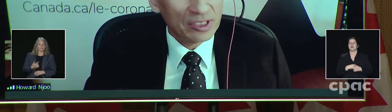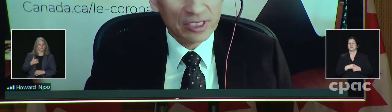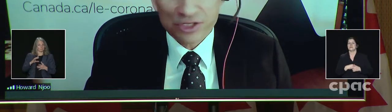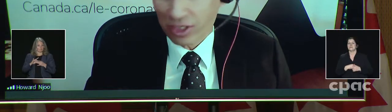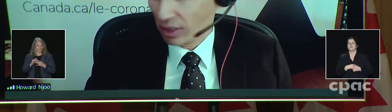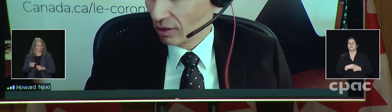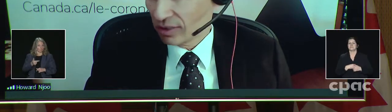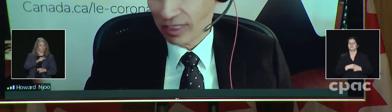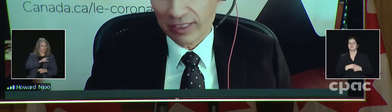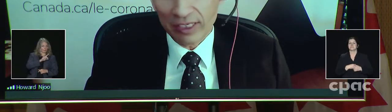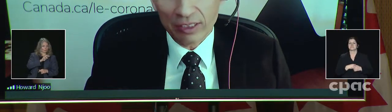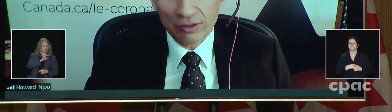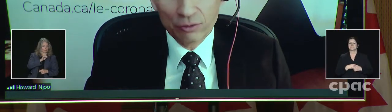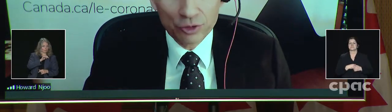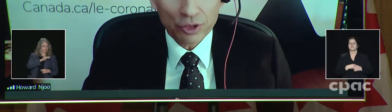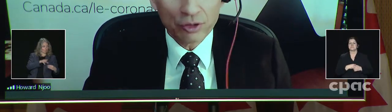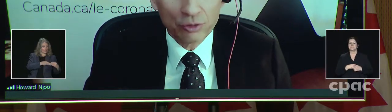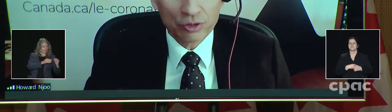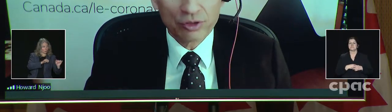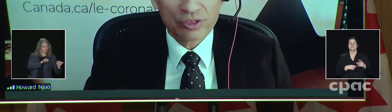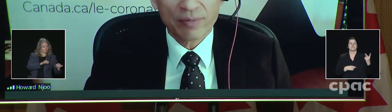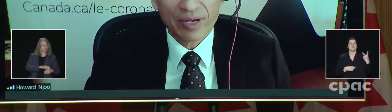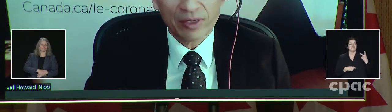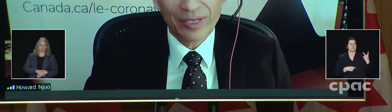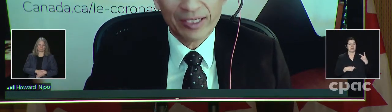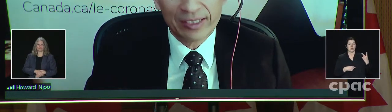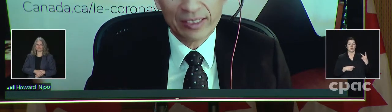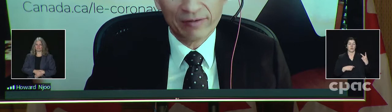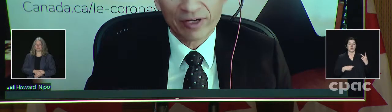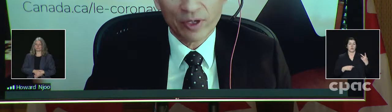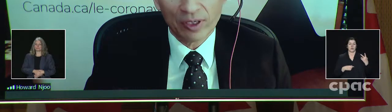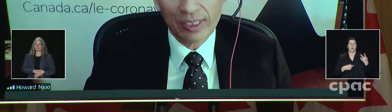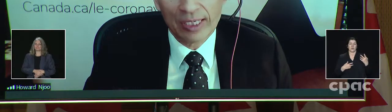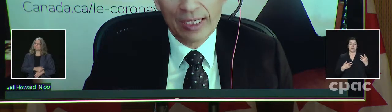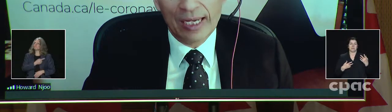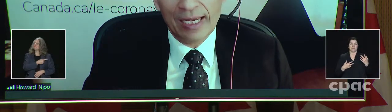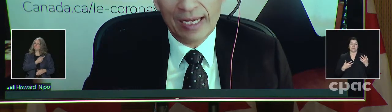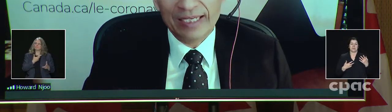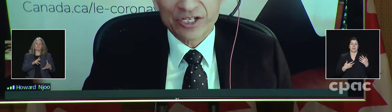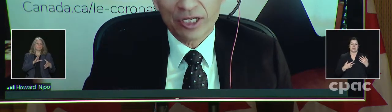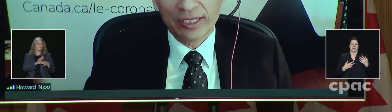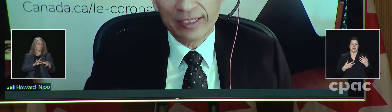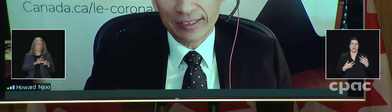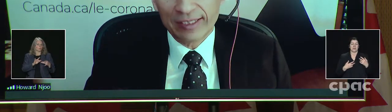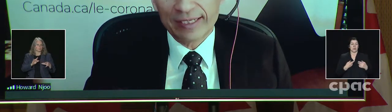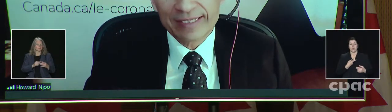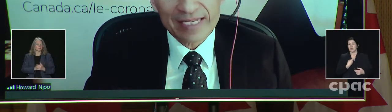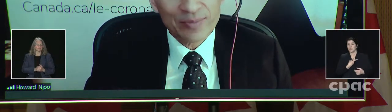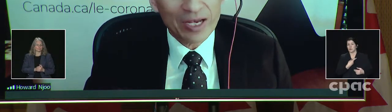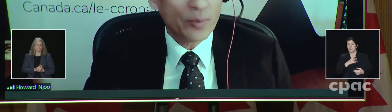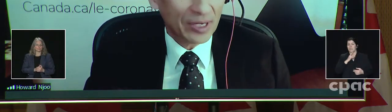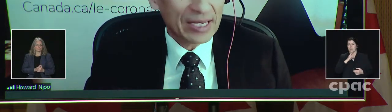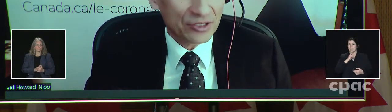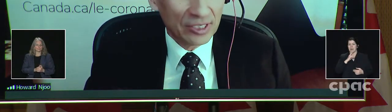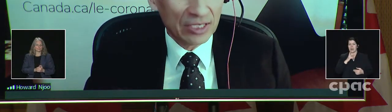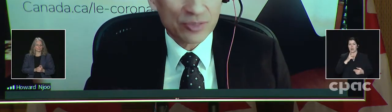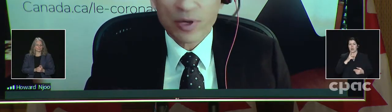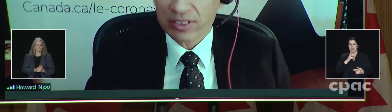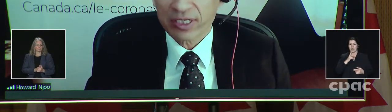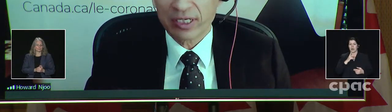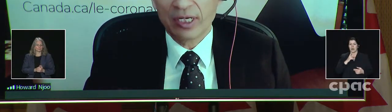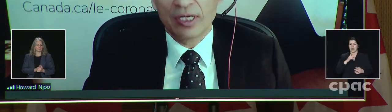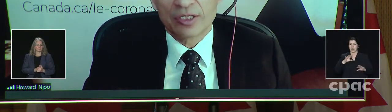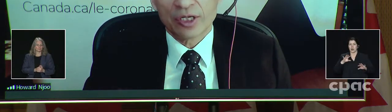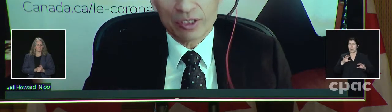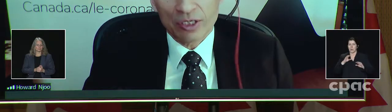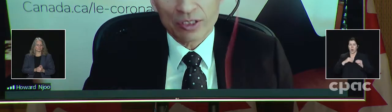pense que déjà constaté, nous deux, nous ne sommes pas, comme elle dit, vraiment à l'échelle des aspects opérationnels. Je pense